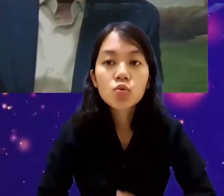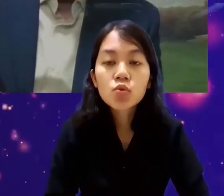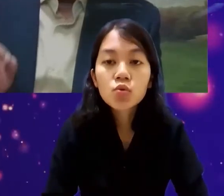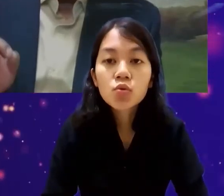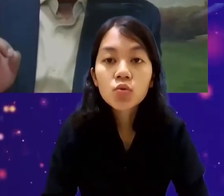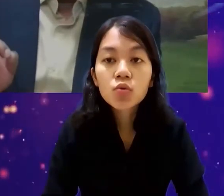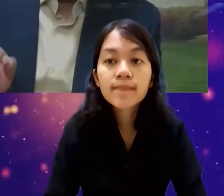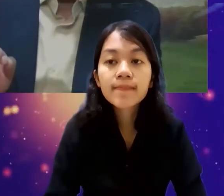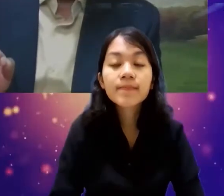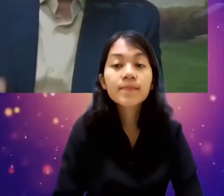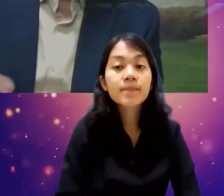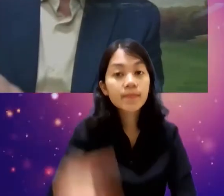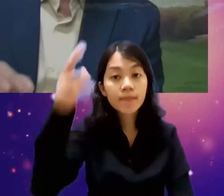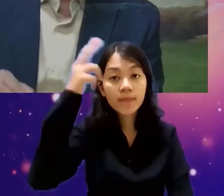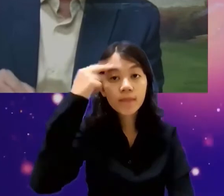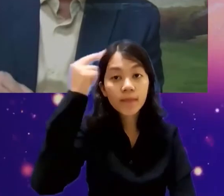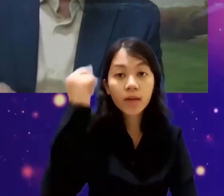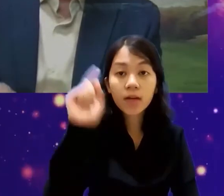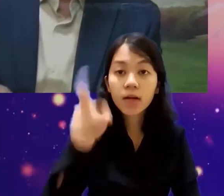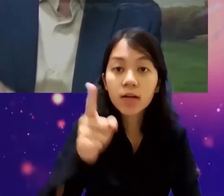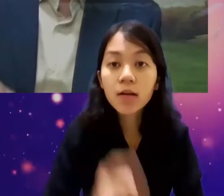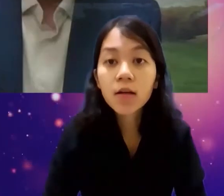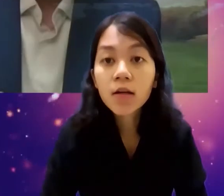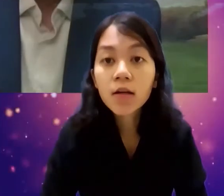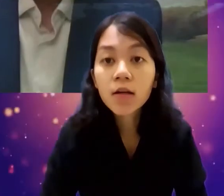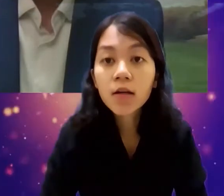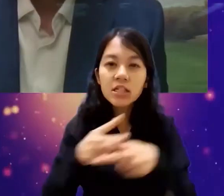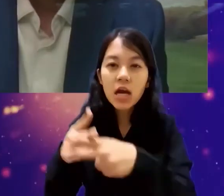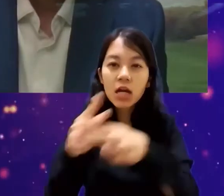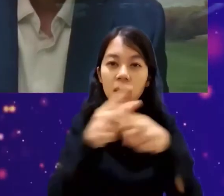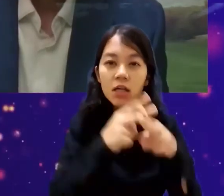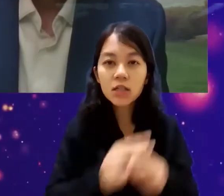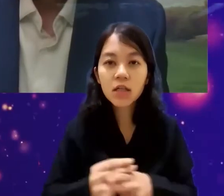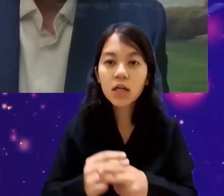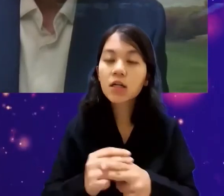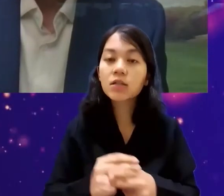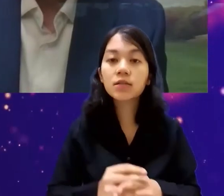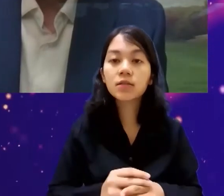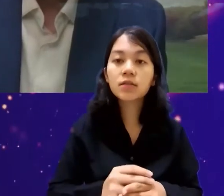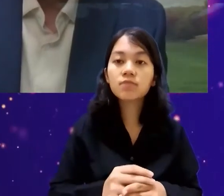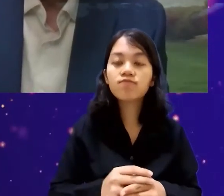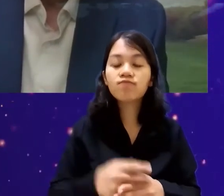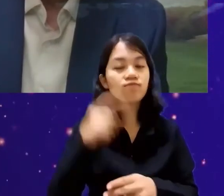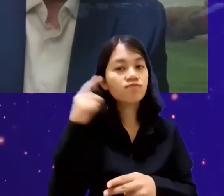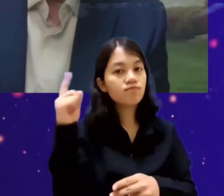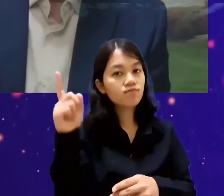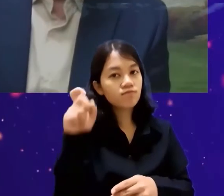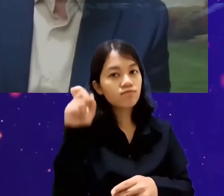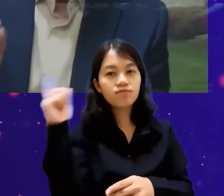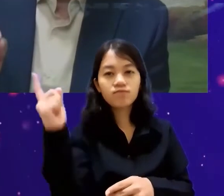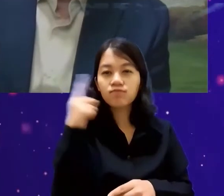kesimpulannya, berjaga-jagalah dalam hal ini, harus selalu punya minyak. Itu maksudnya.